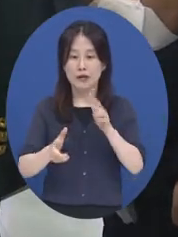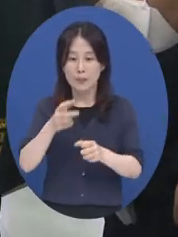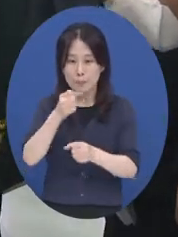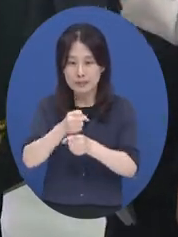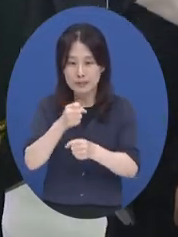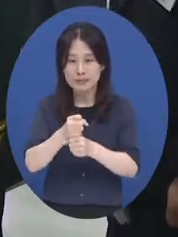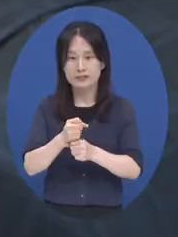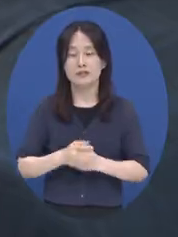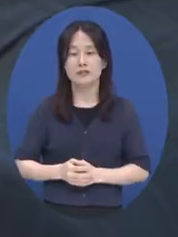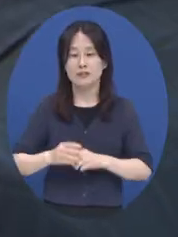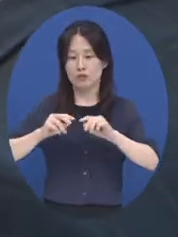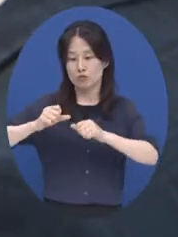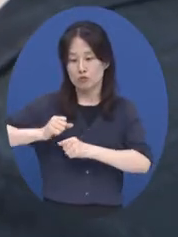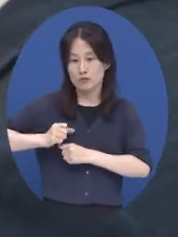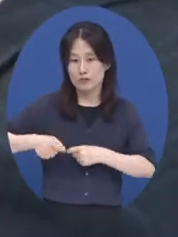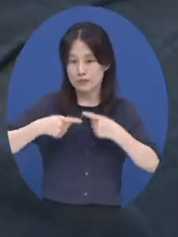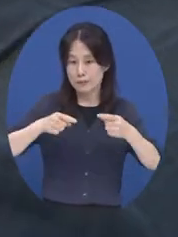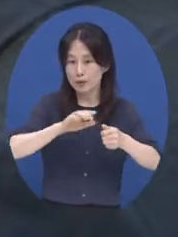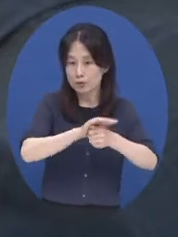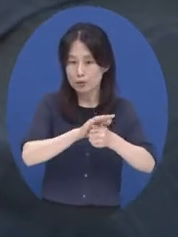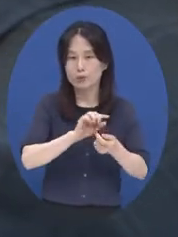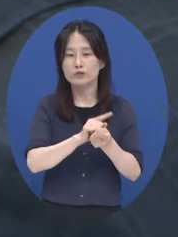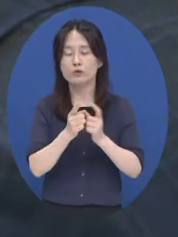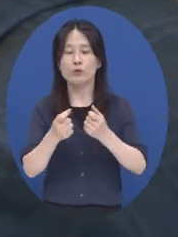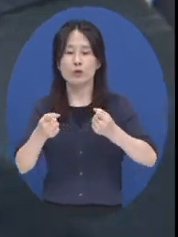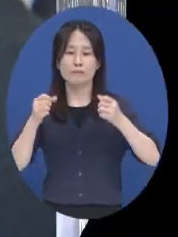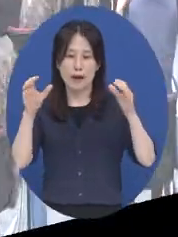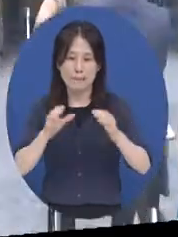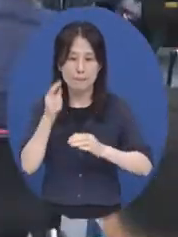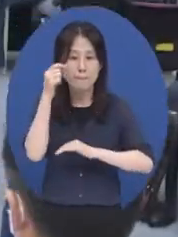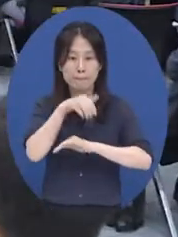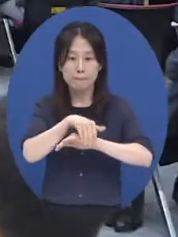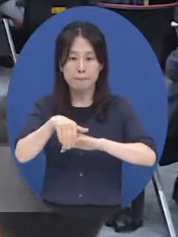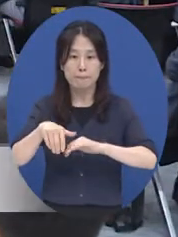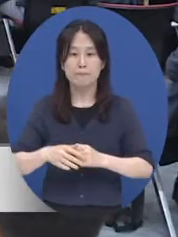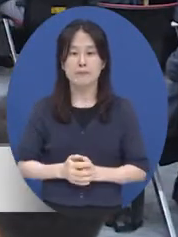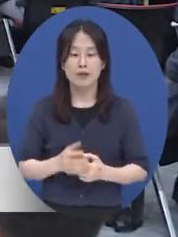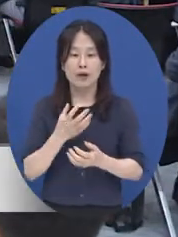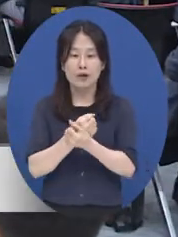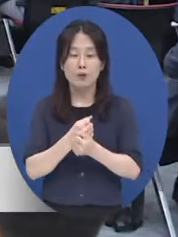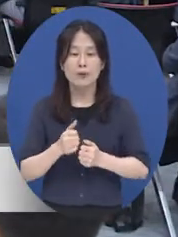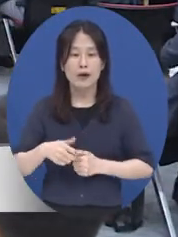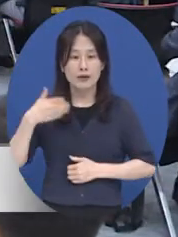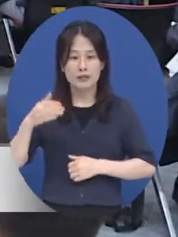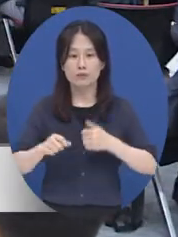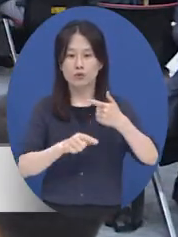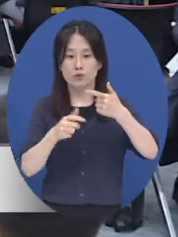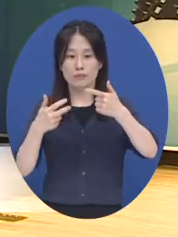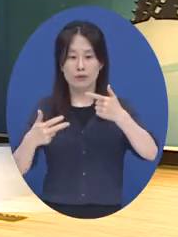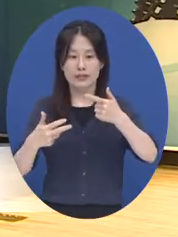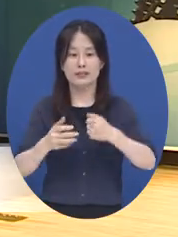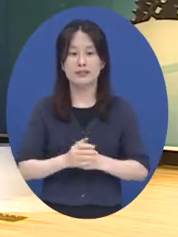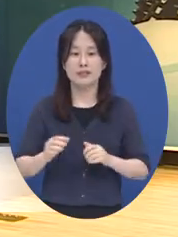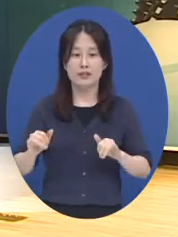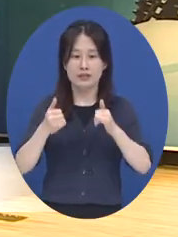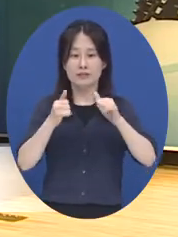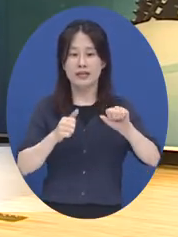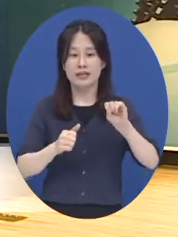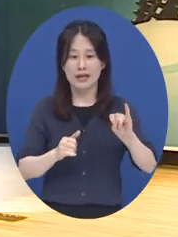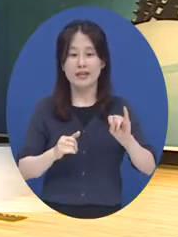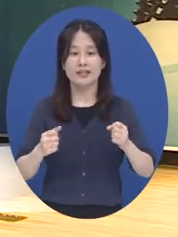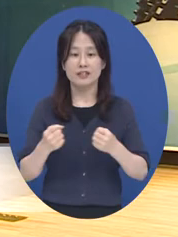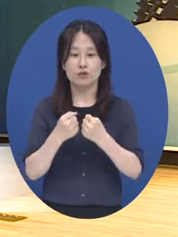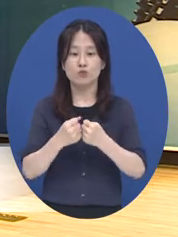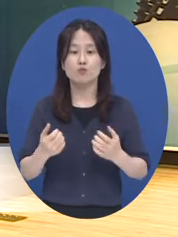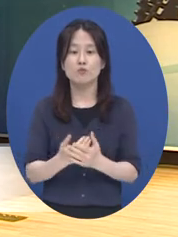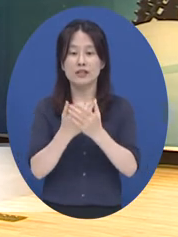실증 사업에는 육군이 참여하는 등 서로 협력하게 됩니다. 협약에 이어 8일까지 열린 드론봇 인공지능